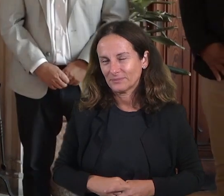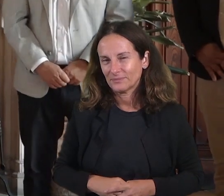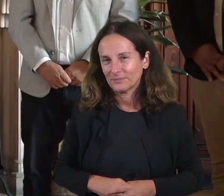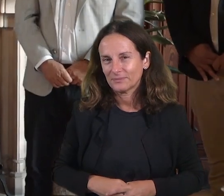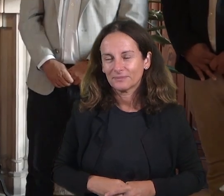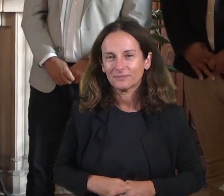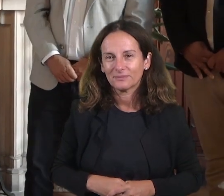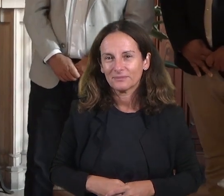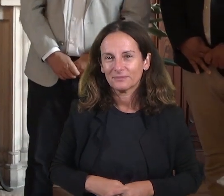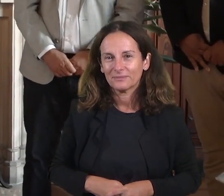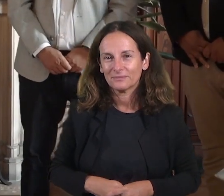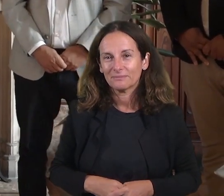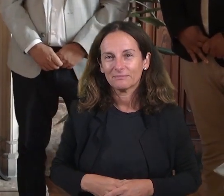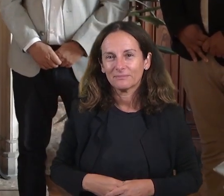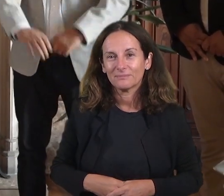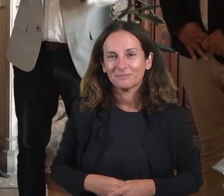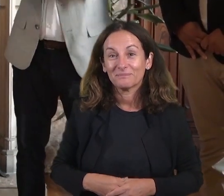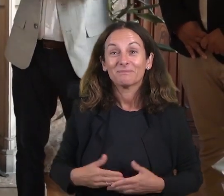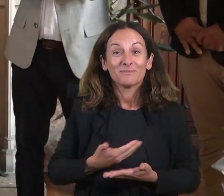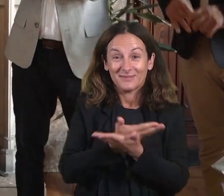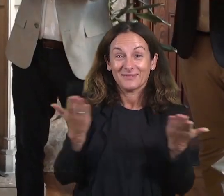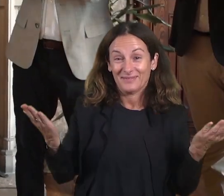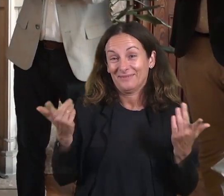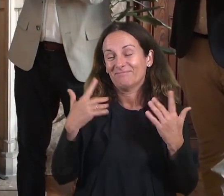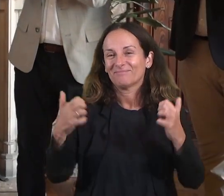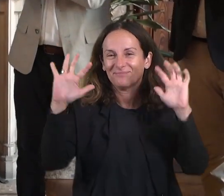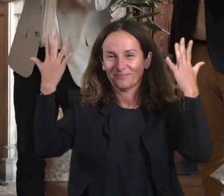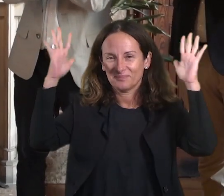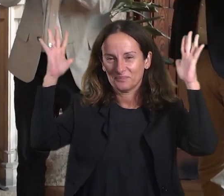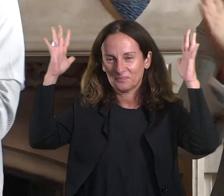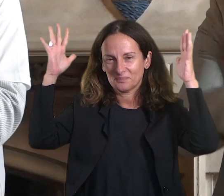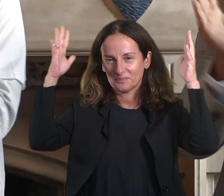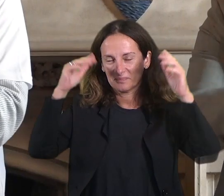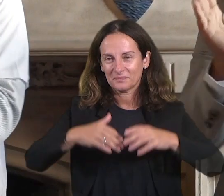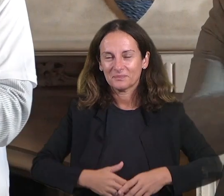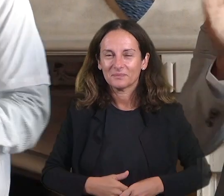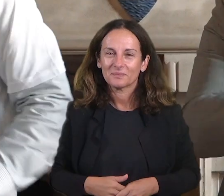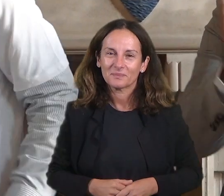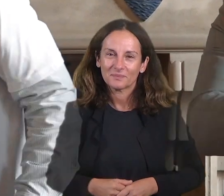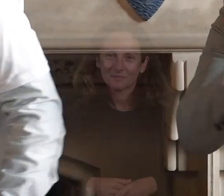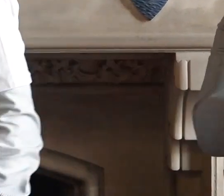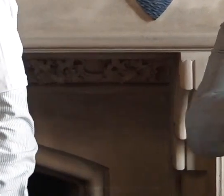I que tothom hi pugui participar en aquesta gran pujada.